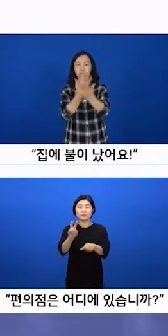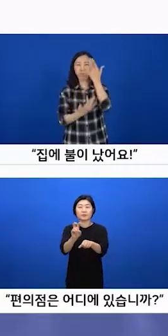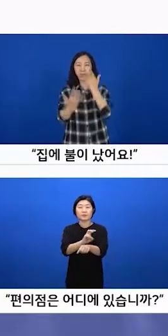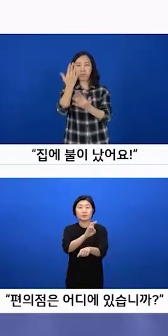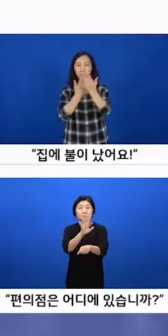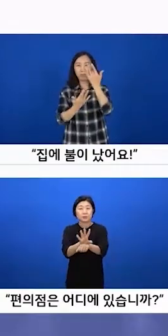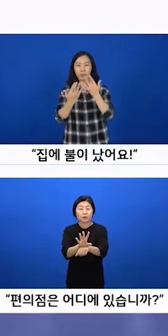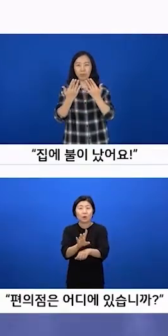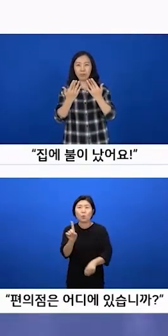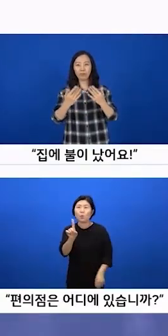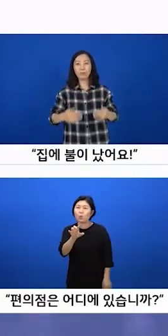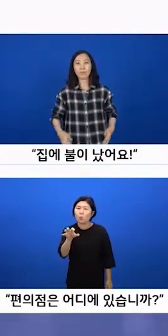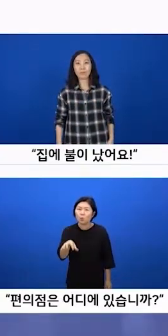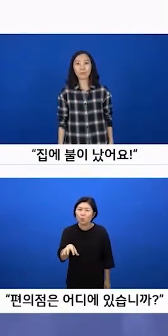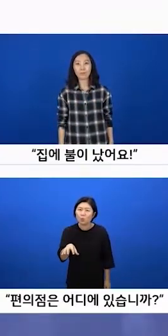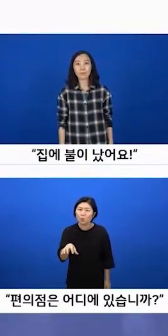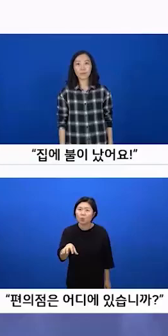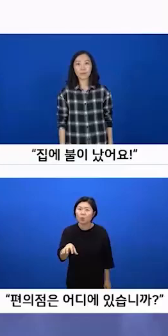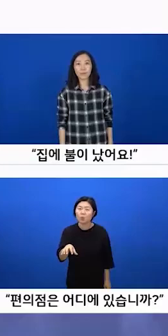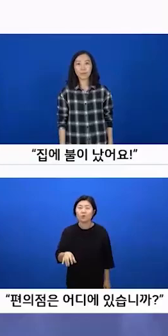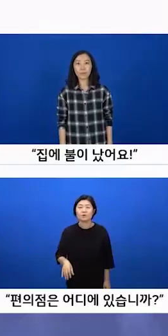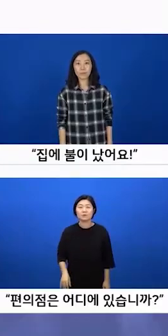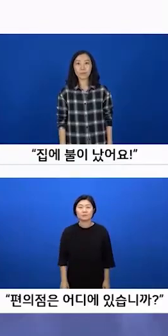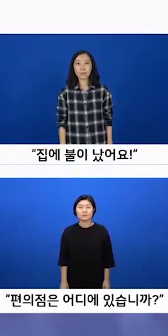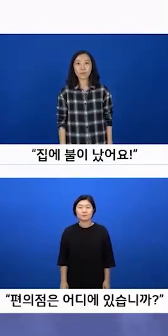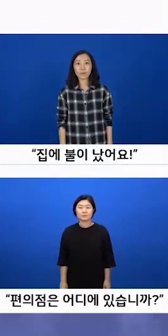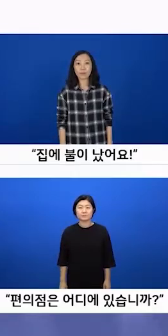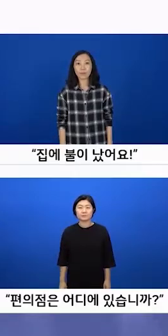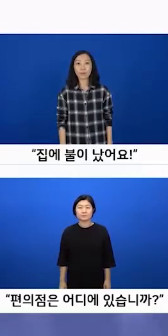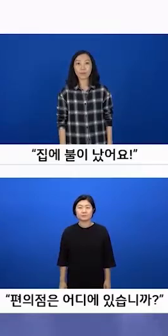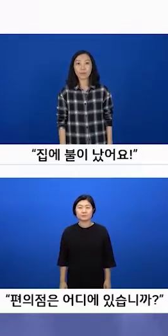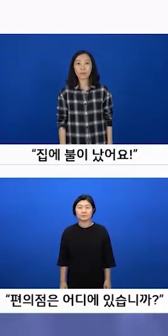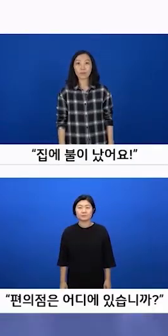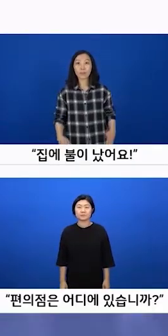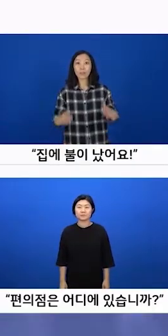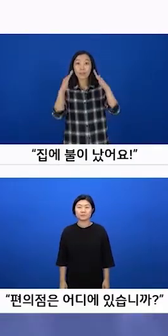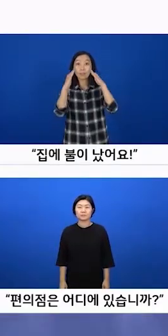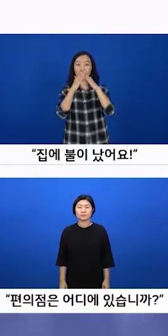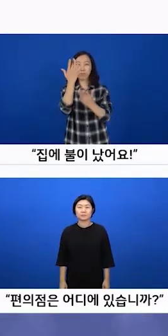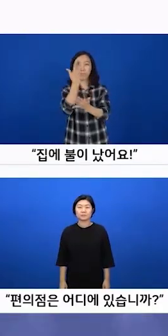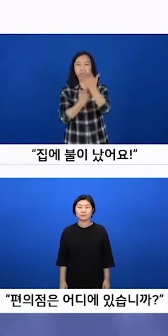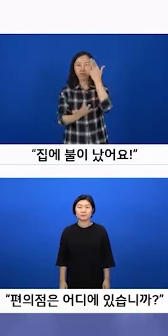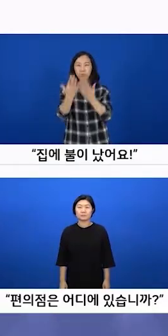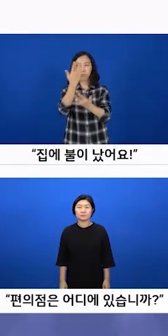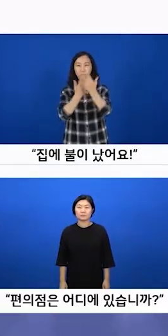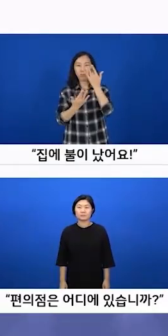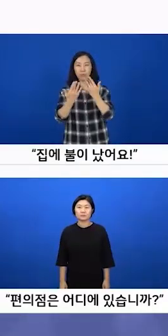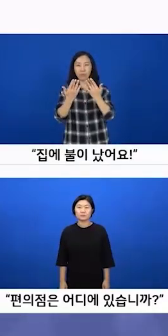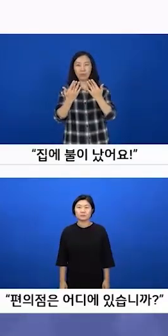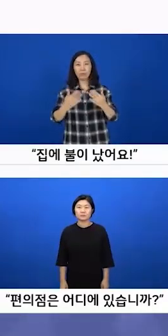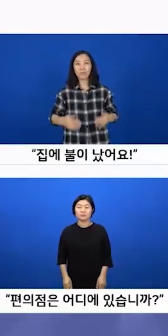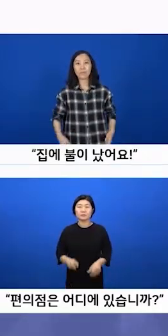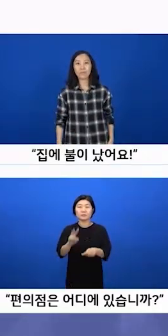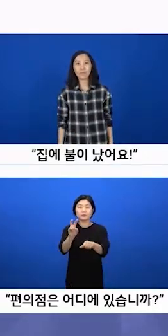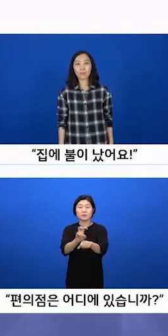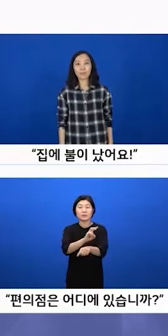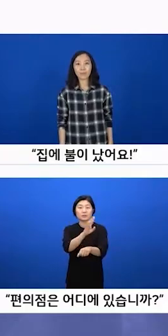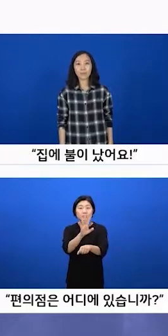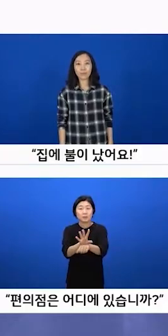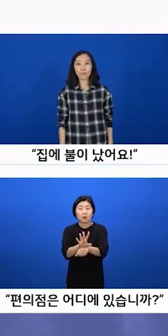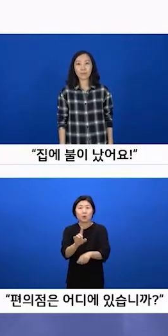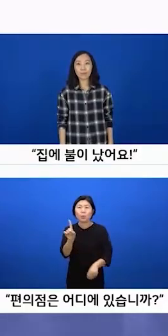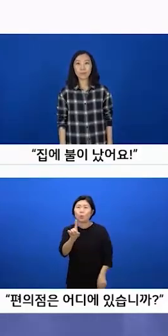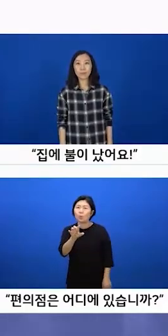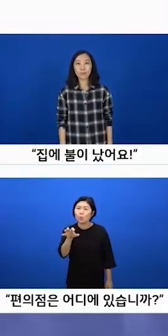약간 측면에서도 촬영을 하였을 때 인식이 가능하게 하도록 하기 위해서 학습 데이터를 구성을 한 것이고요. 저희가 구성한 데이터셋의